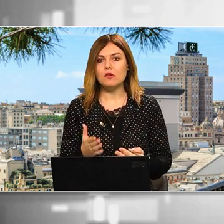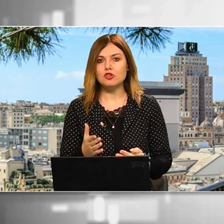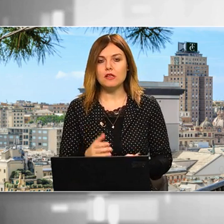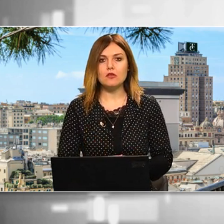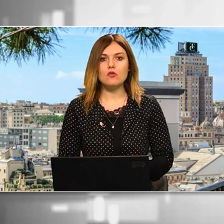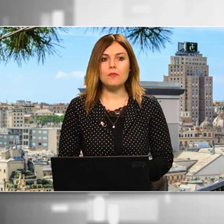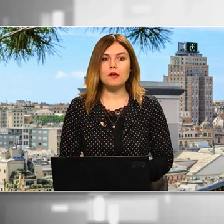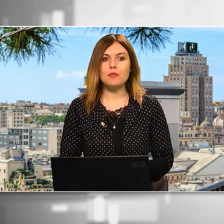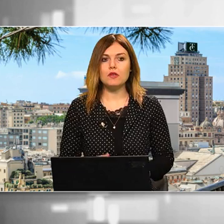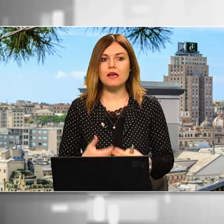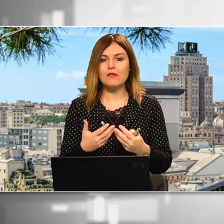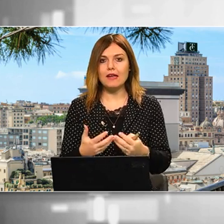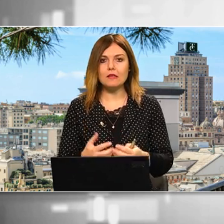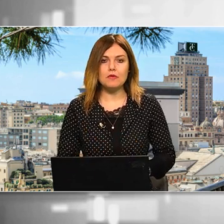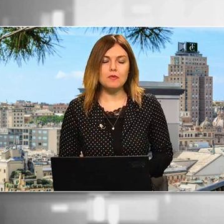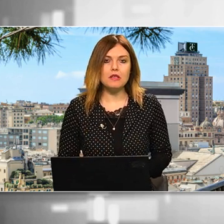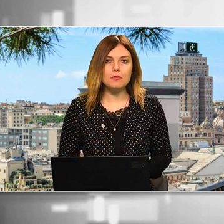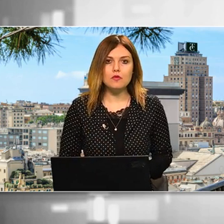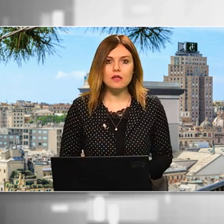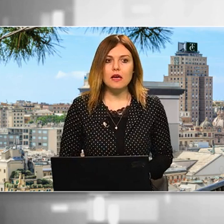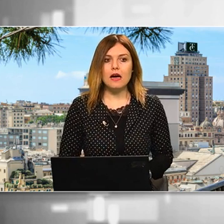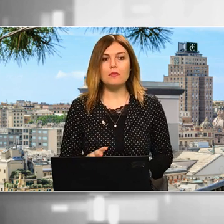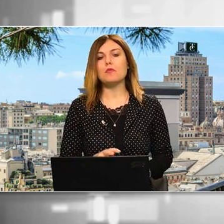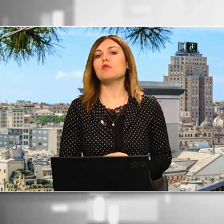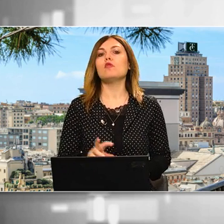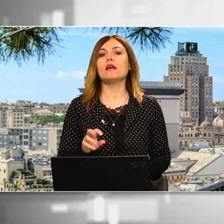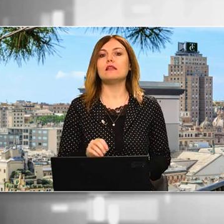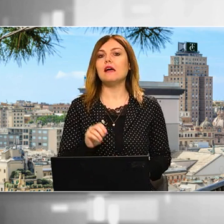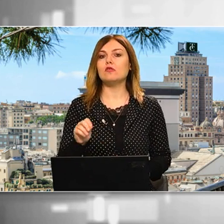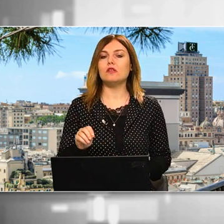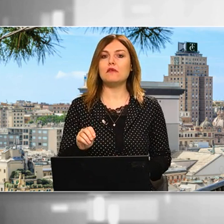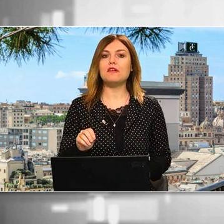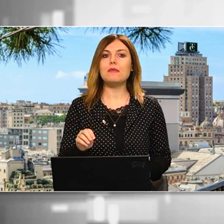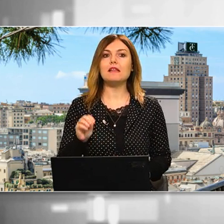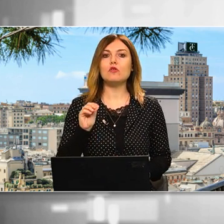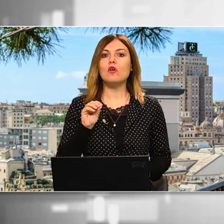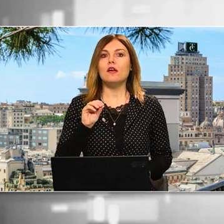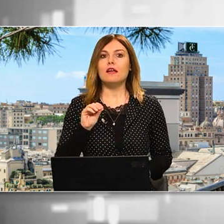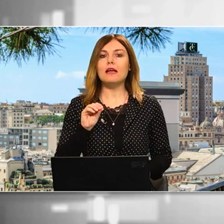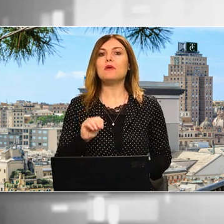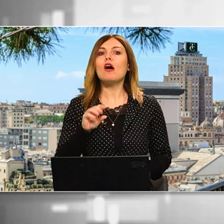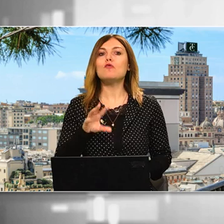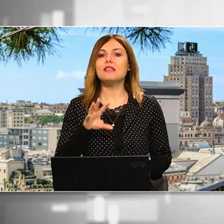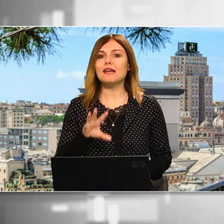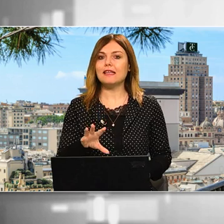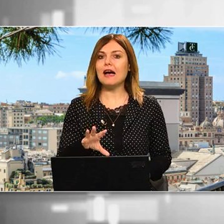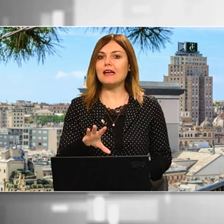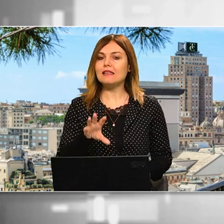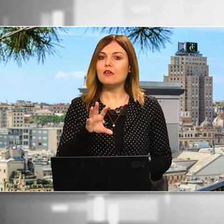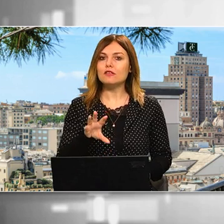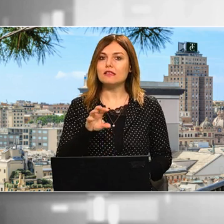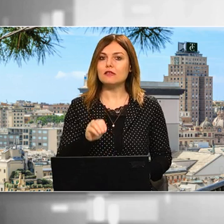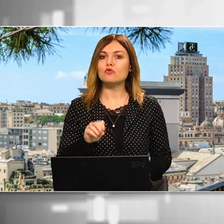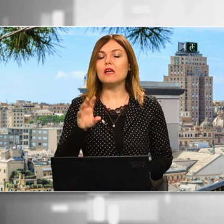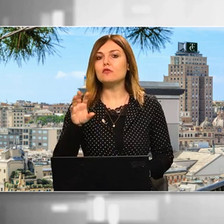piede sull'acceleratore per portare avanti, per far prendere più voti al proprio candidato di riferimento. Lei però ha un'idea chiara